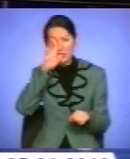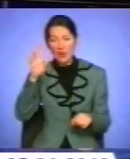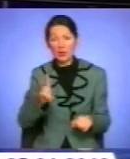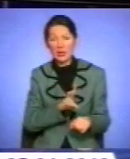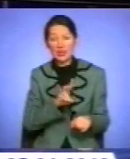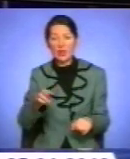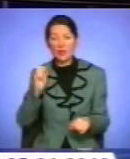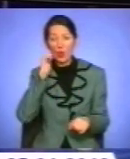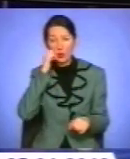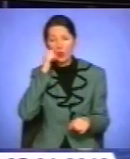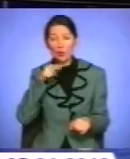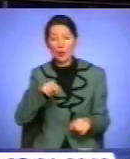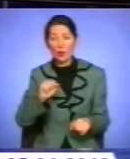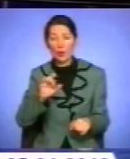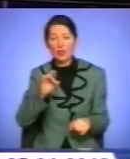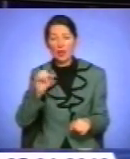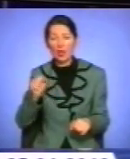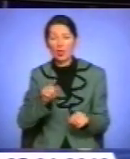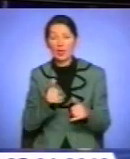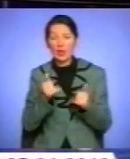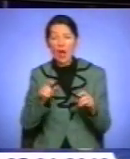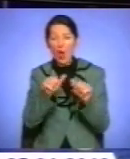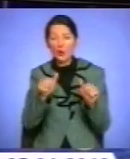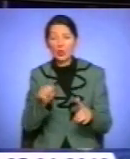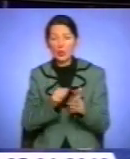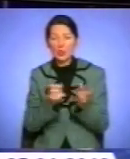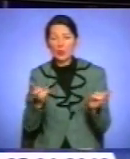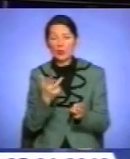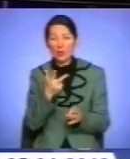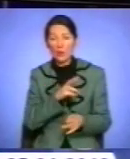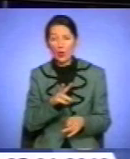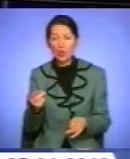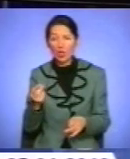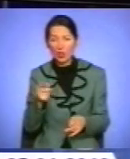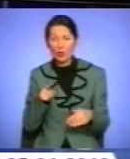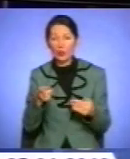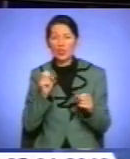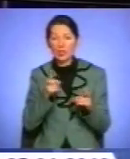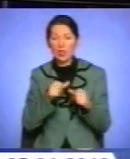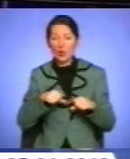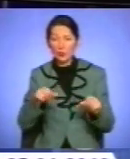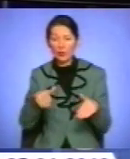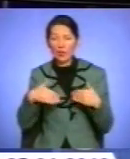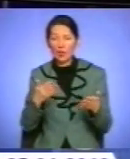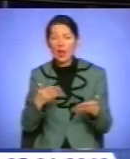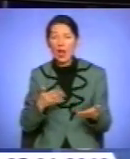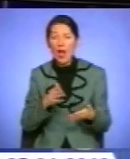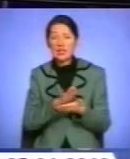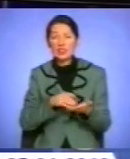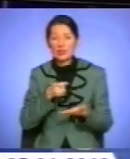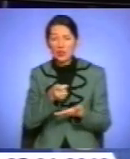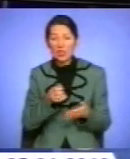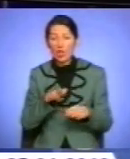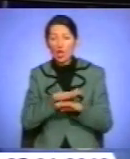оформлення документації потрібно 3 мільйони гривень. Тому члени комісії ініціюватимуть звернення до народних депутатів від Тернопільщини